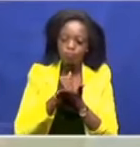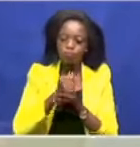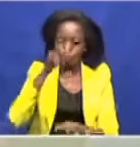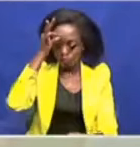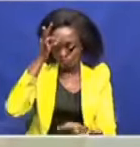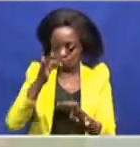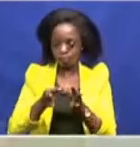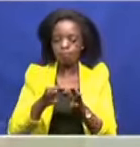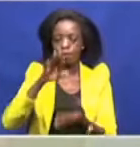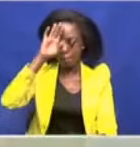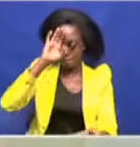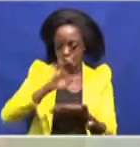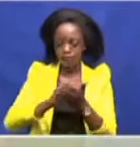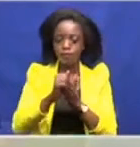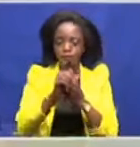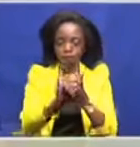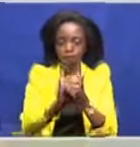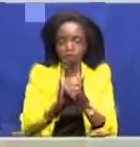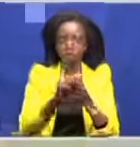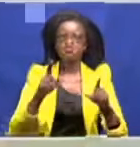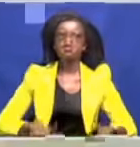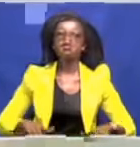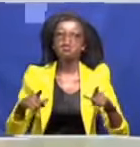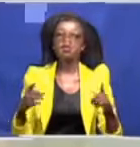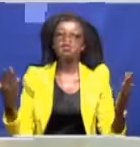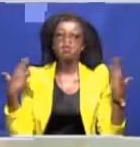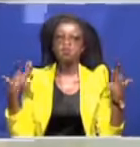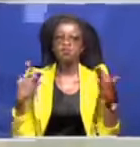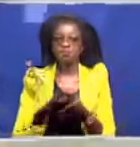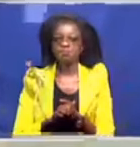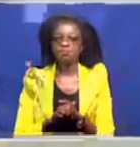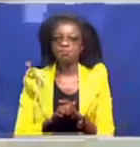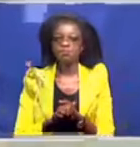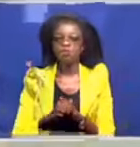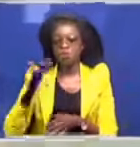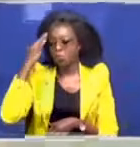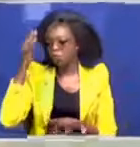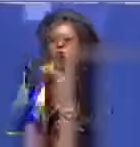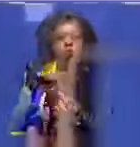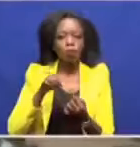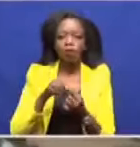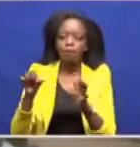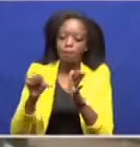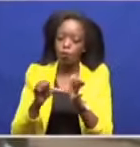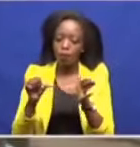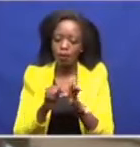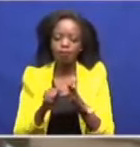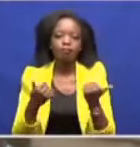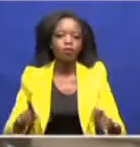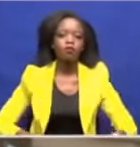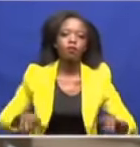wetu atakayetuongoza kwenye uzima wa milele, usiojua tena matatizo ya